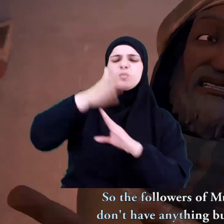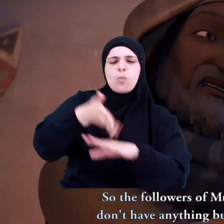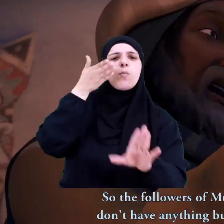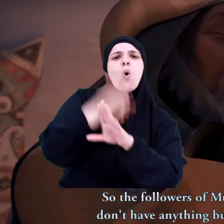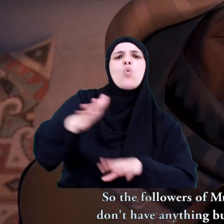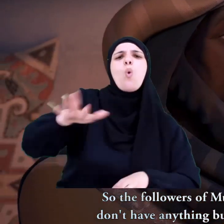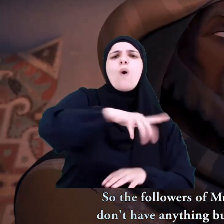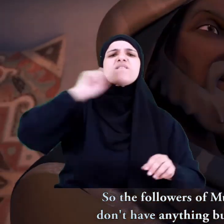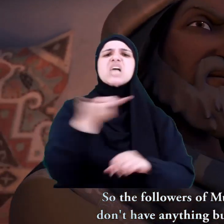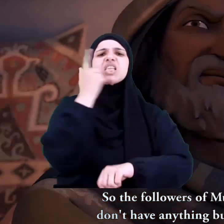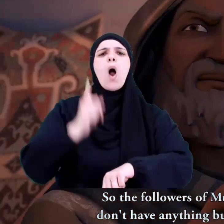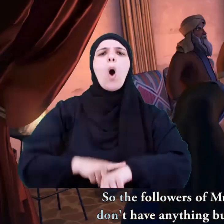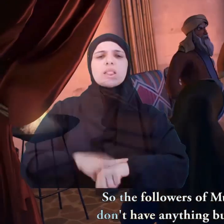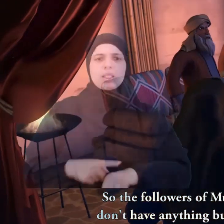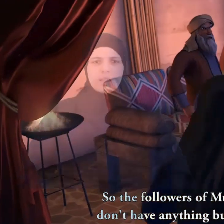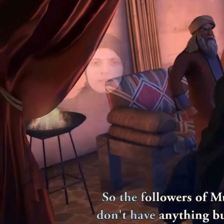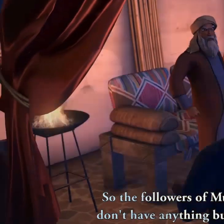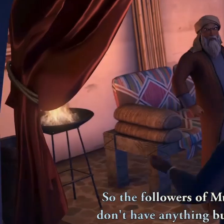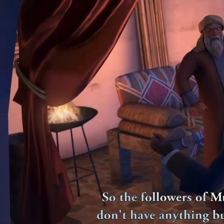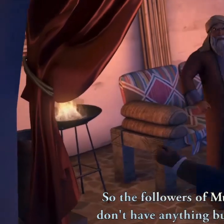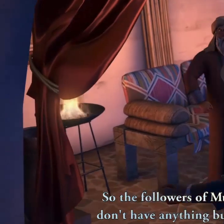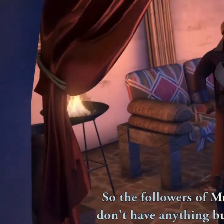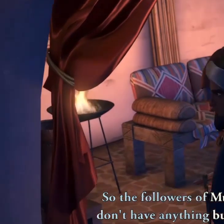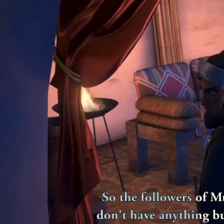في أسرع وقت.